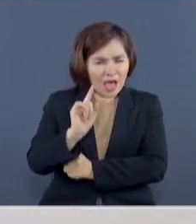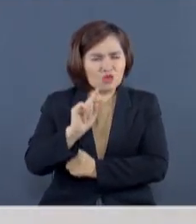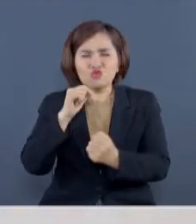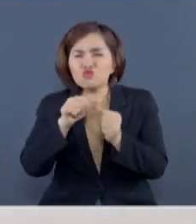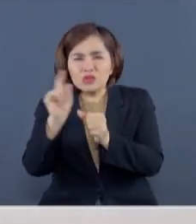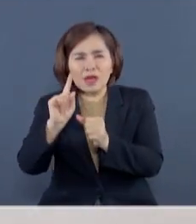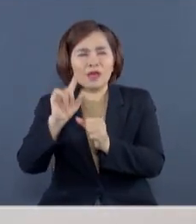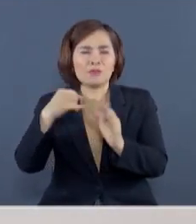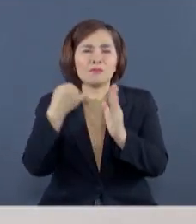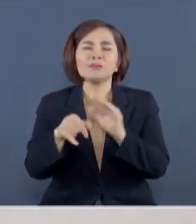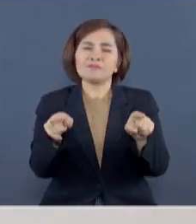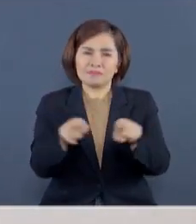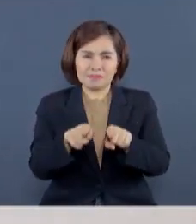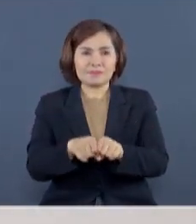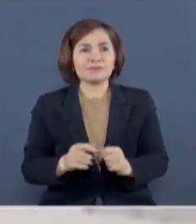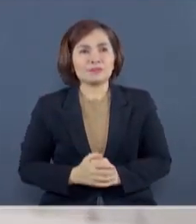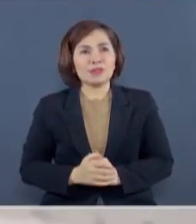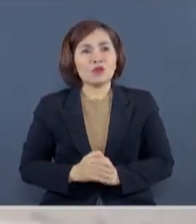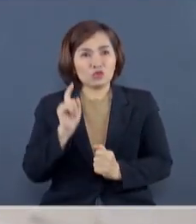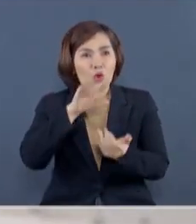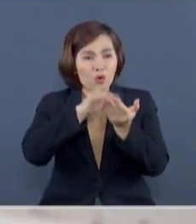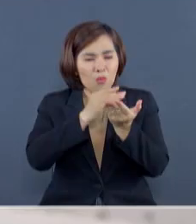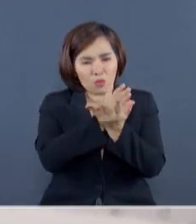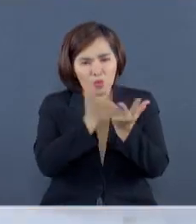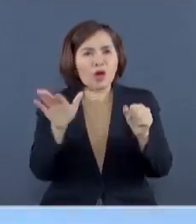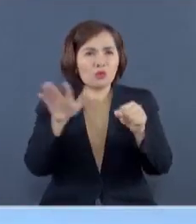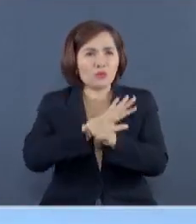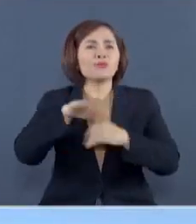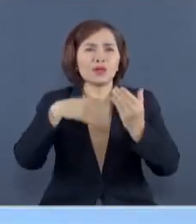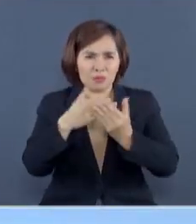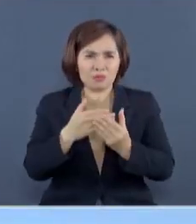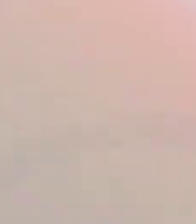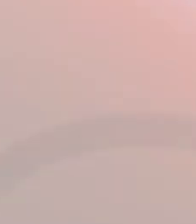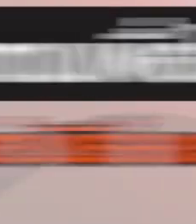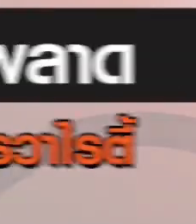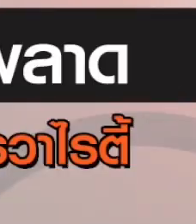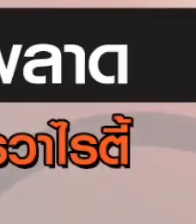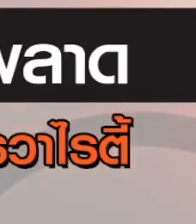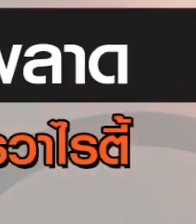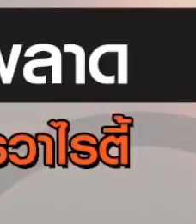าวหาด้วยเช่นกันค่ะ ก็ฟังความให้รอบด้านนะฮะในกรณีที่เกิดขึ้นนี้นะครับ